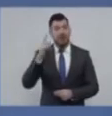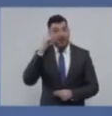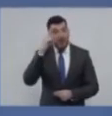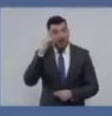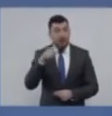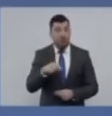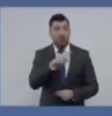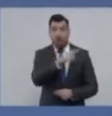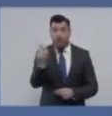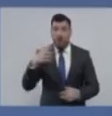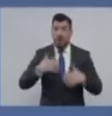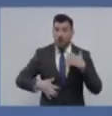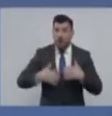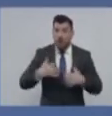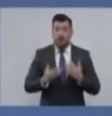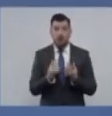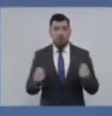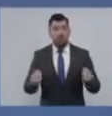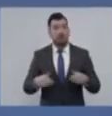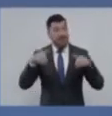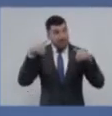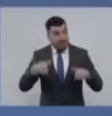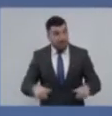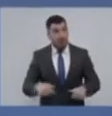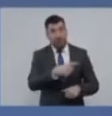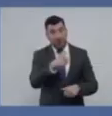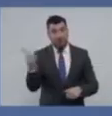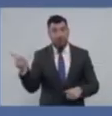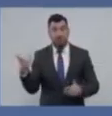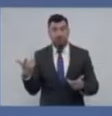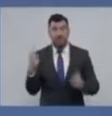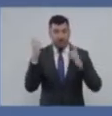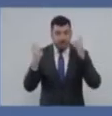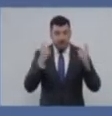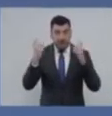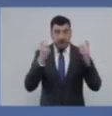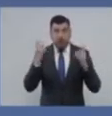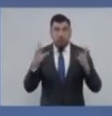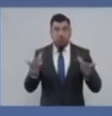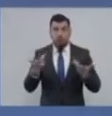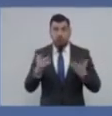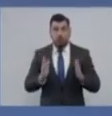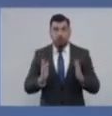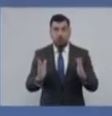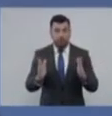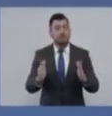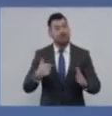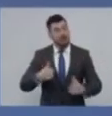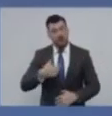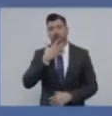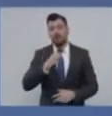προβληματισμούς σεβόμαστε τις αγωνίες των πολιτών γ αυτό και αντιδρούμε άμεσα και